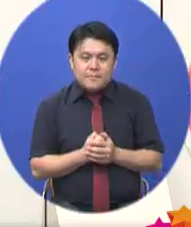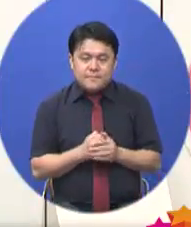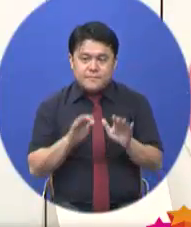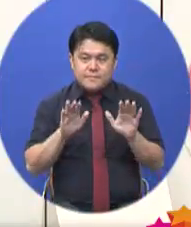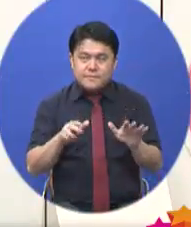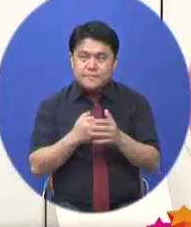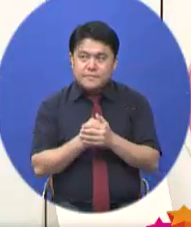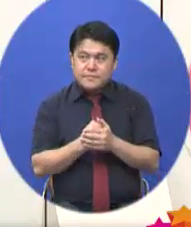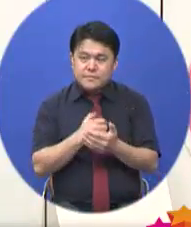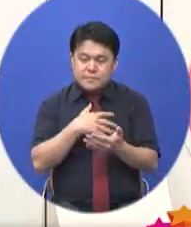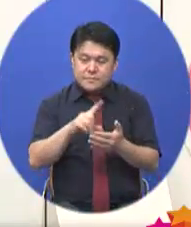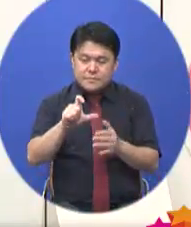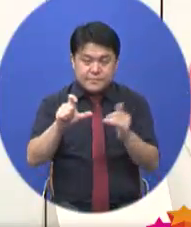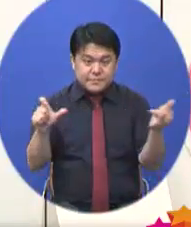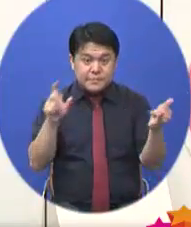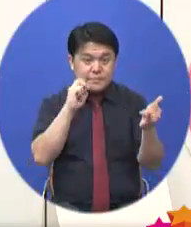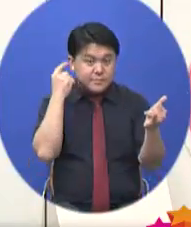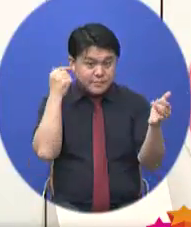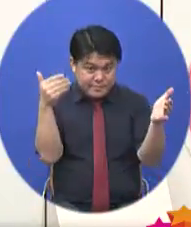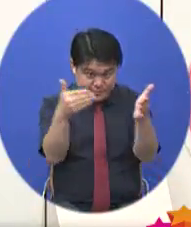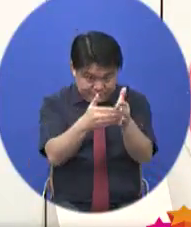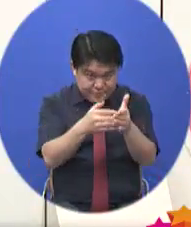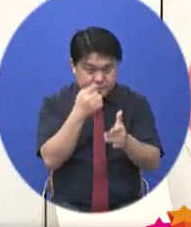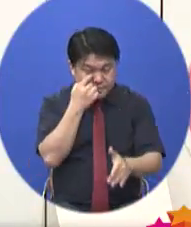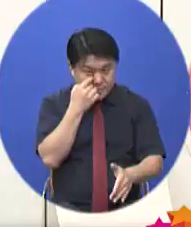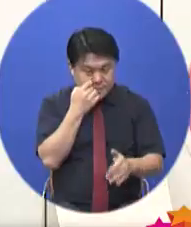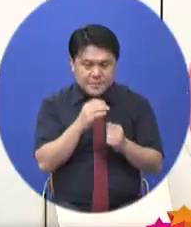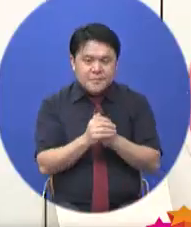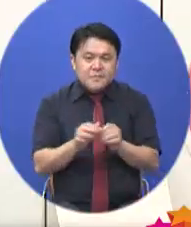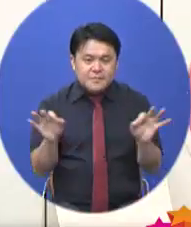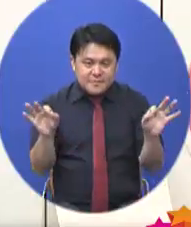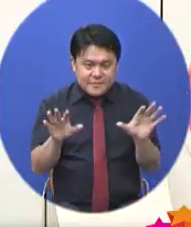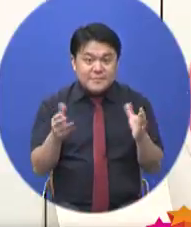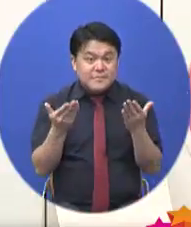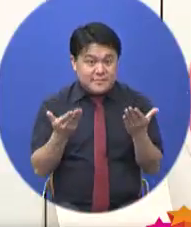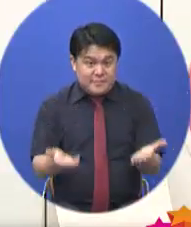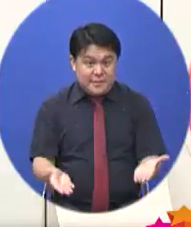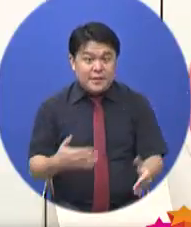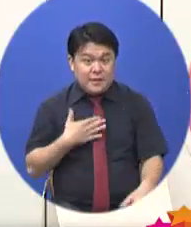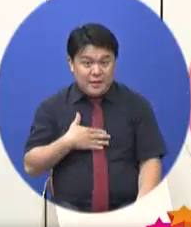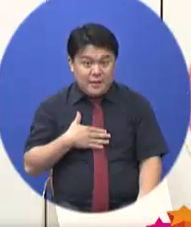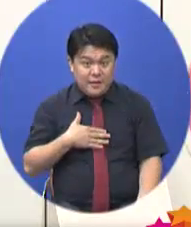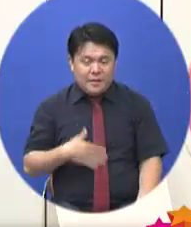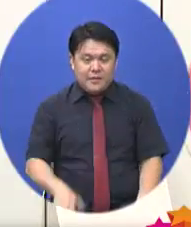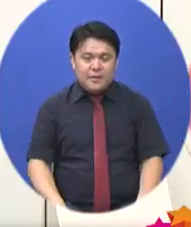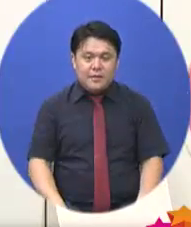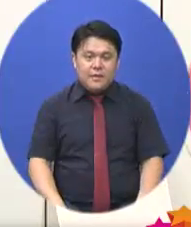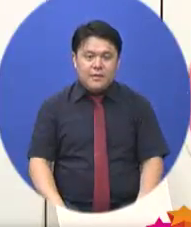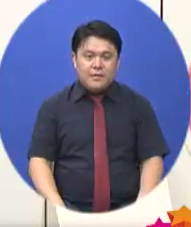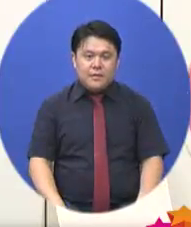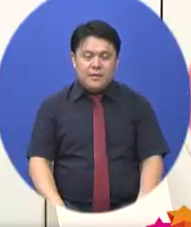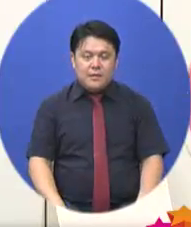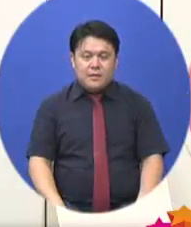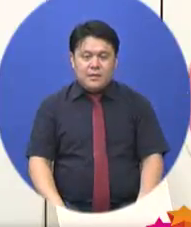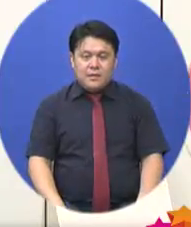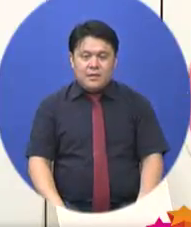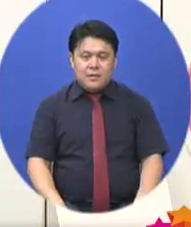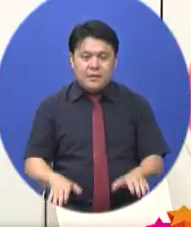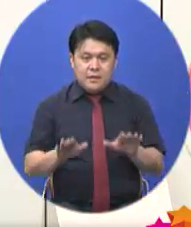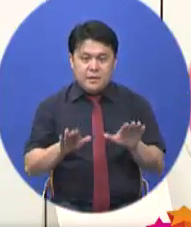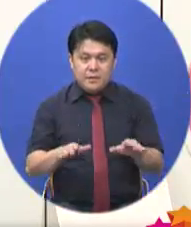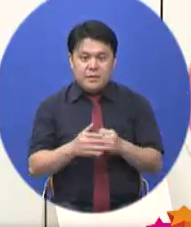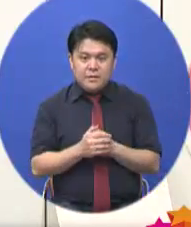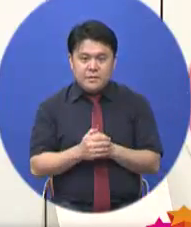해서 15분 노래를 다 들어봤는데요. 잠시 쉬었다 가도록 하겠습니다.